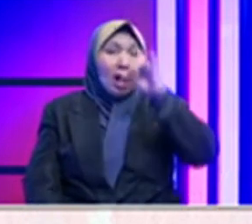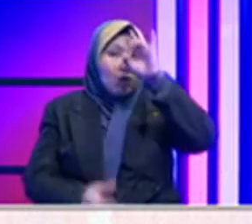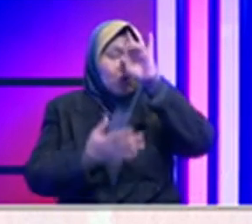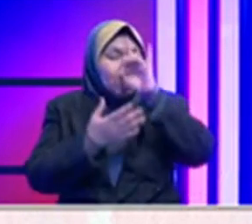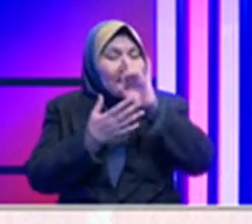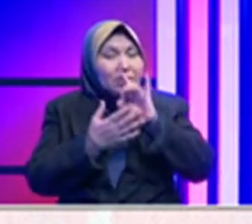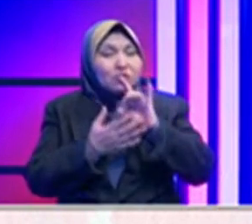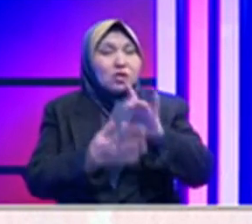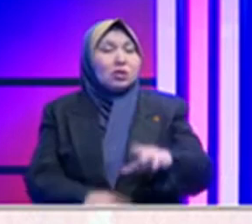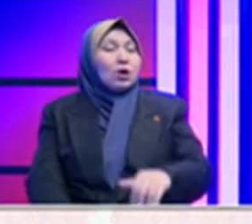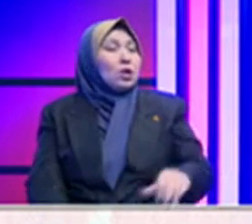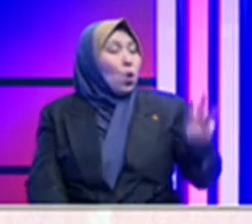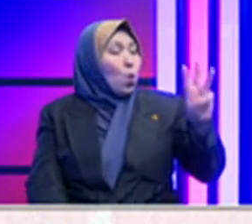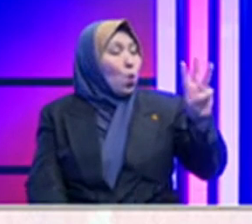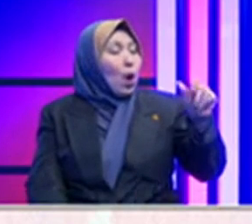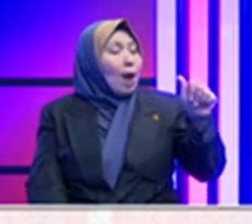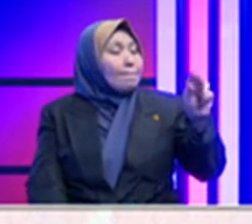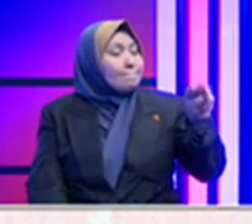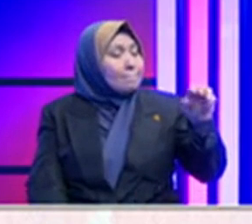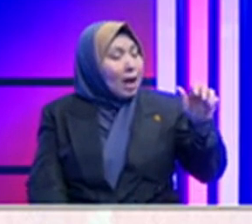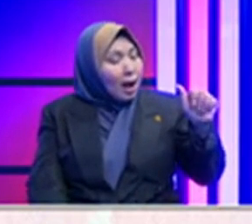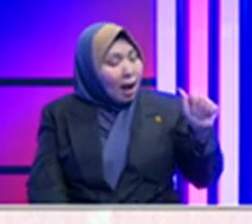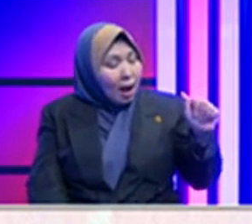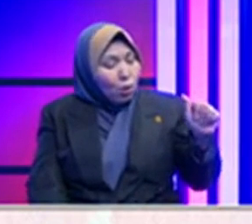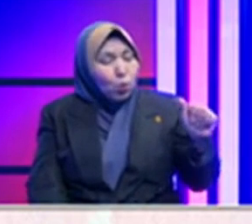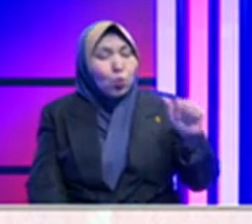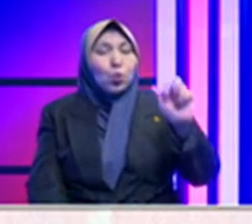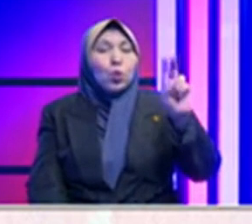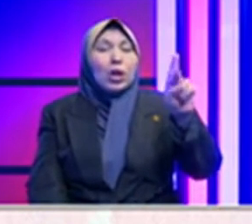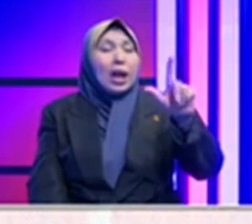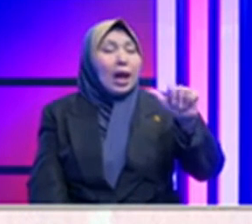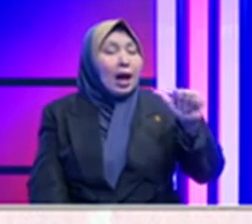Open rojim Wow lift